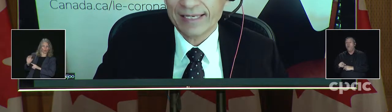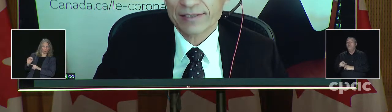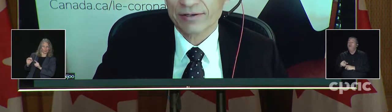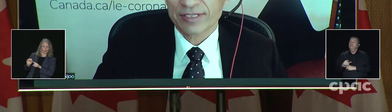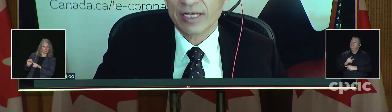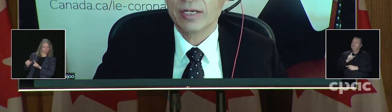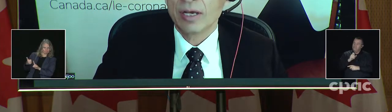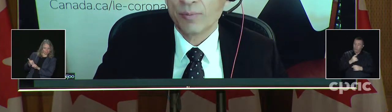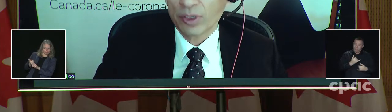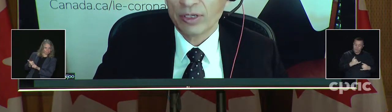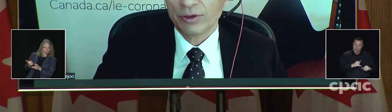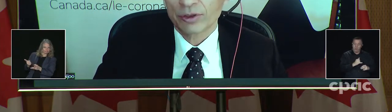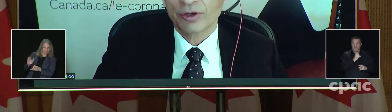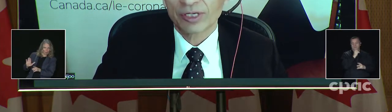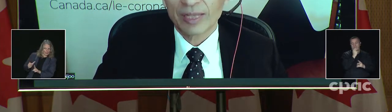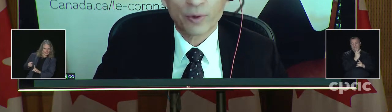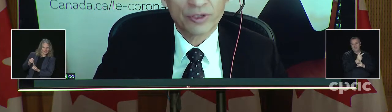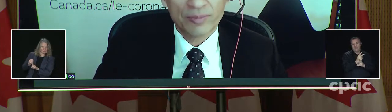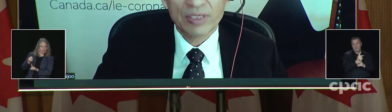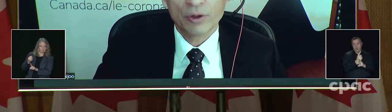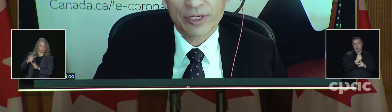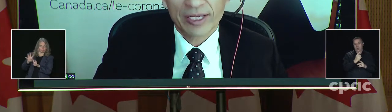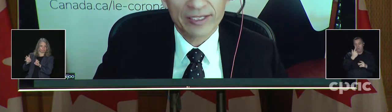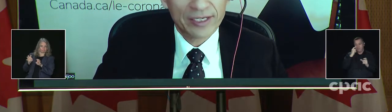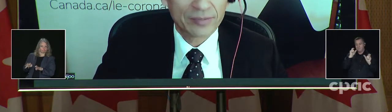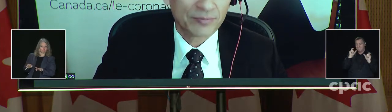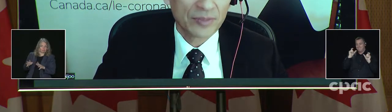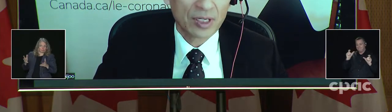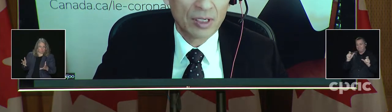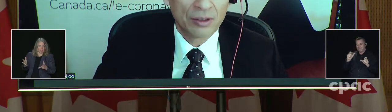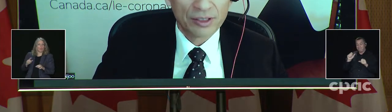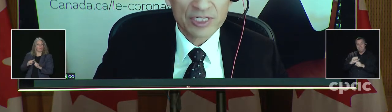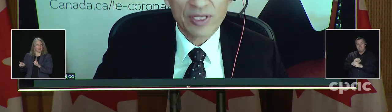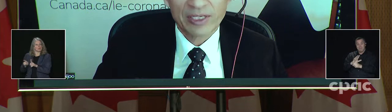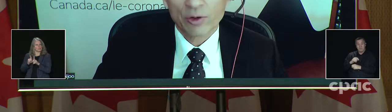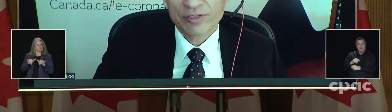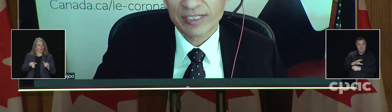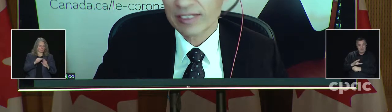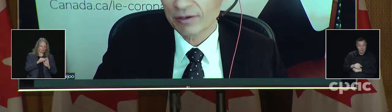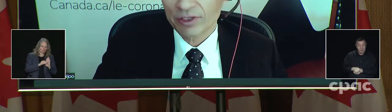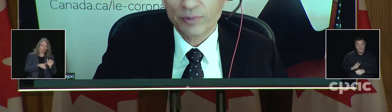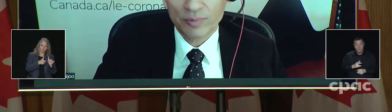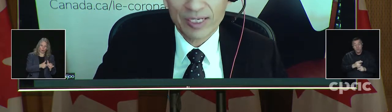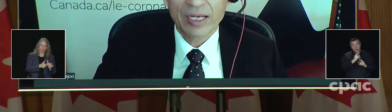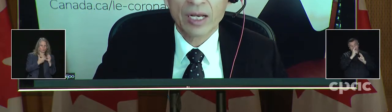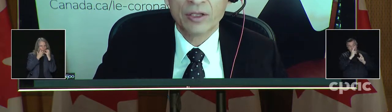reste essentiel pour la lutte contre la pandémie au Canada. Le respect des conseils